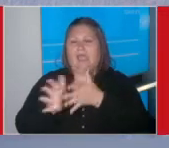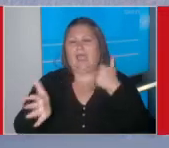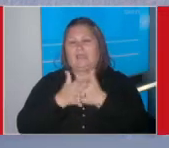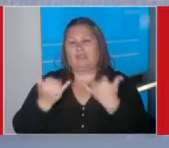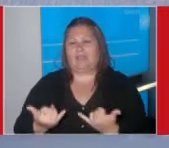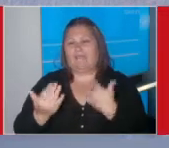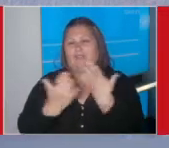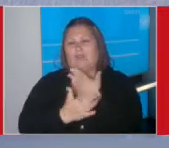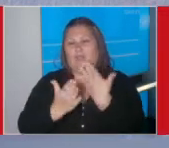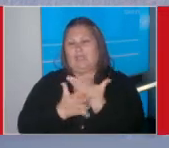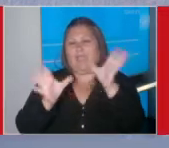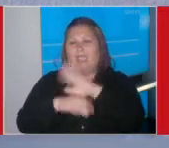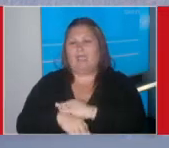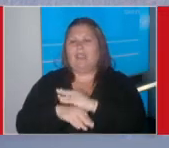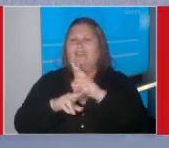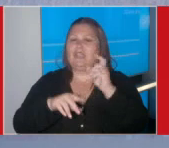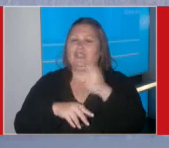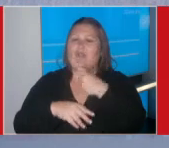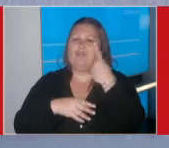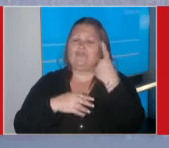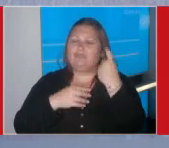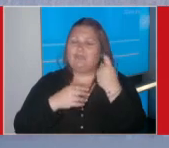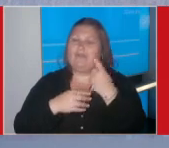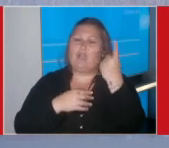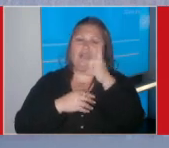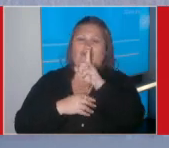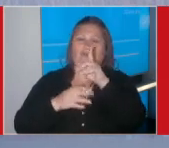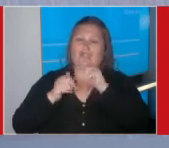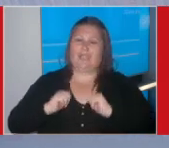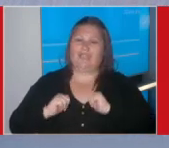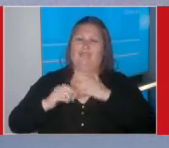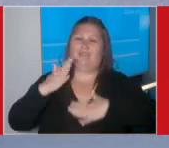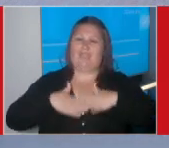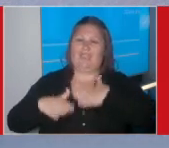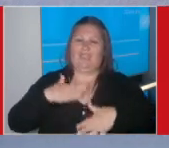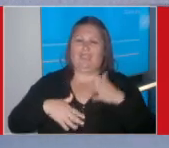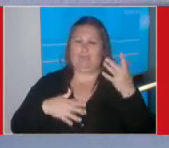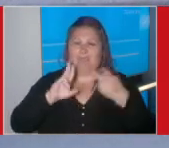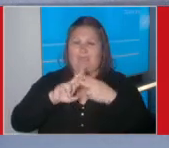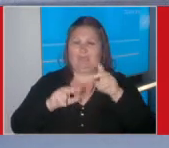תוכניתנו לערב. שיהיה לכם סוף שבוע שקט ונעים. נתראה בשבוע הבא.